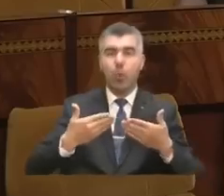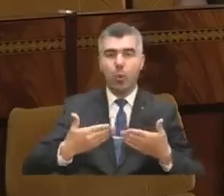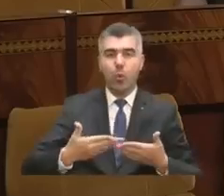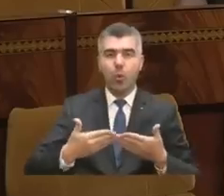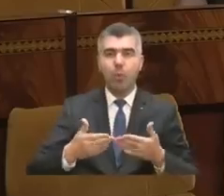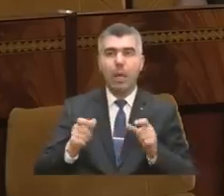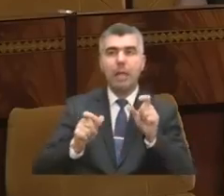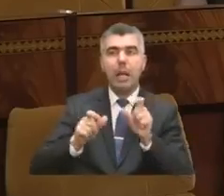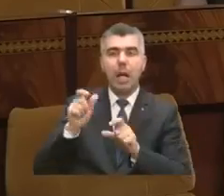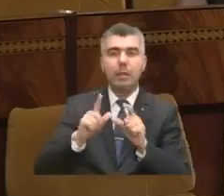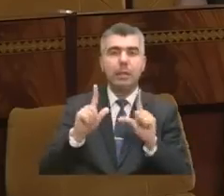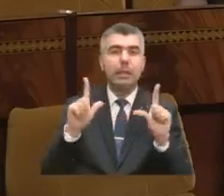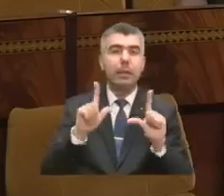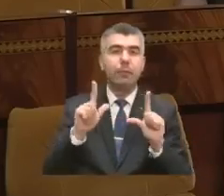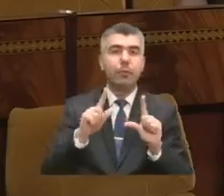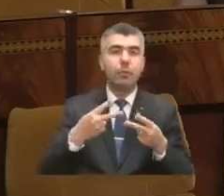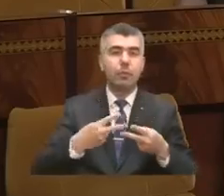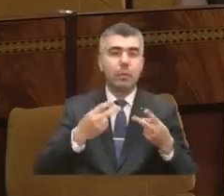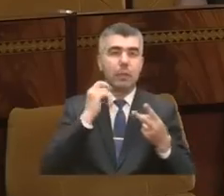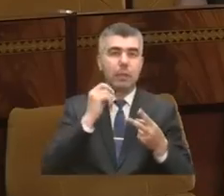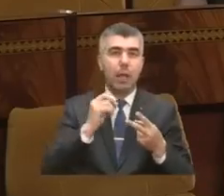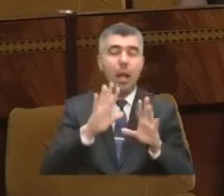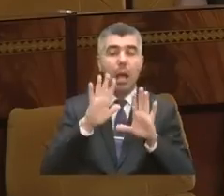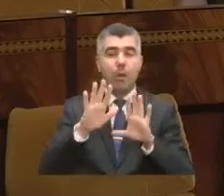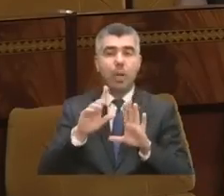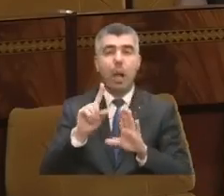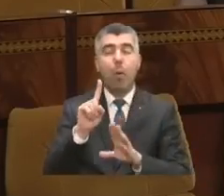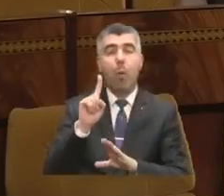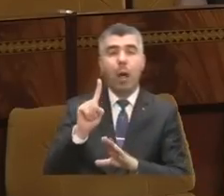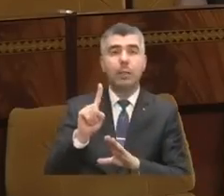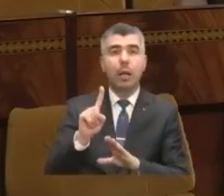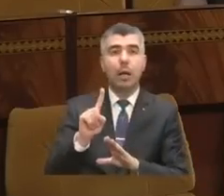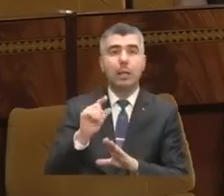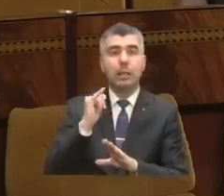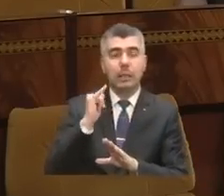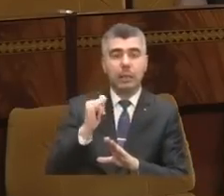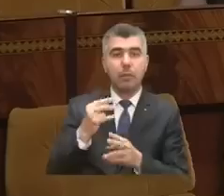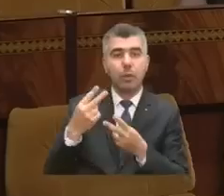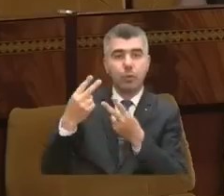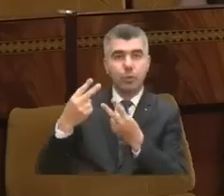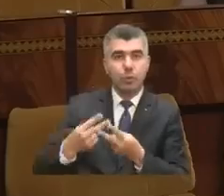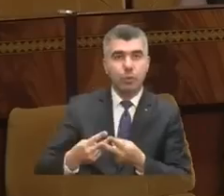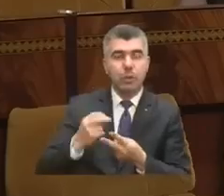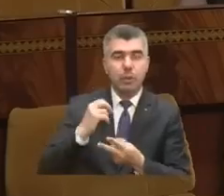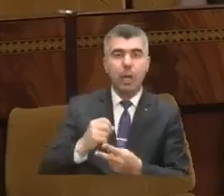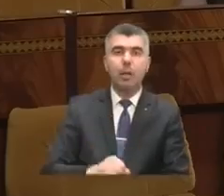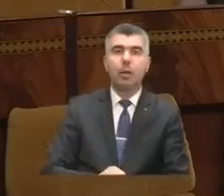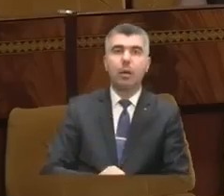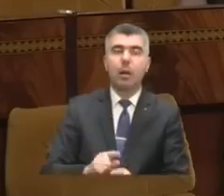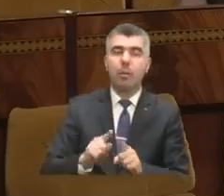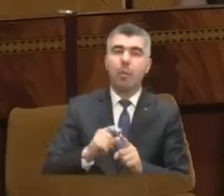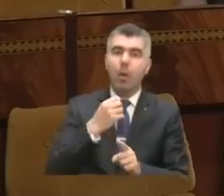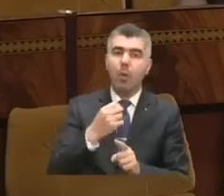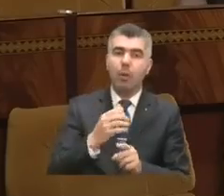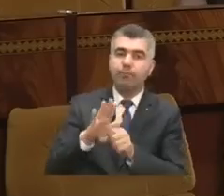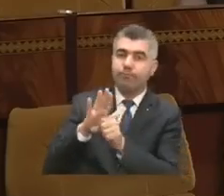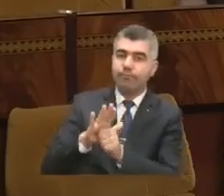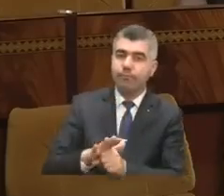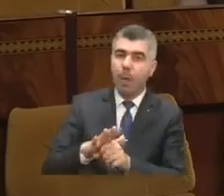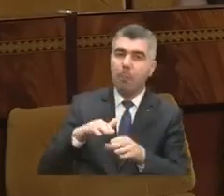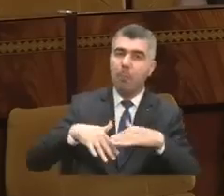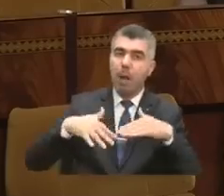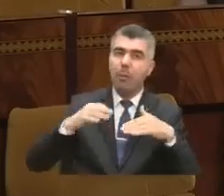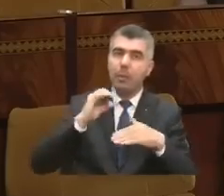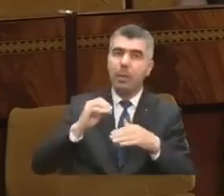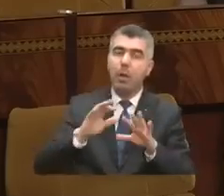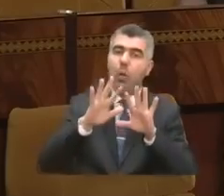كيشوفوا السيدات والساده النواب التلفازه من العشره حتى الوحده وهي كاينه وحضور، هذا اولا كنهينوا المؤسسه ديالنا، كنهينوا